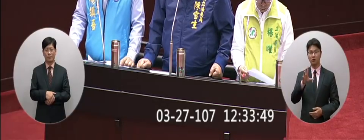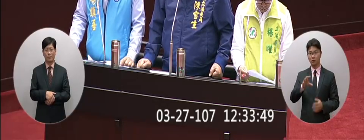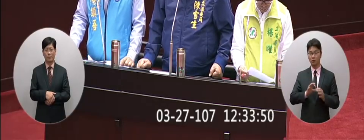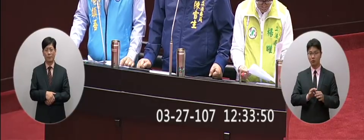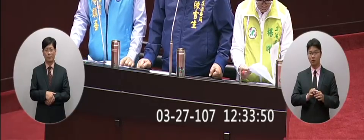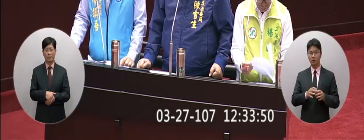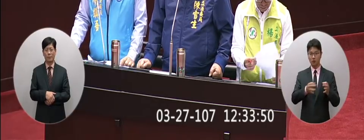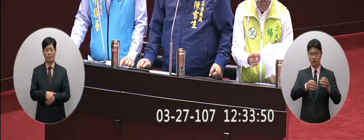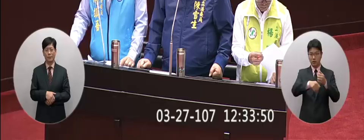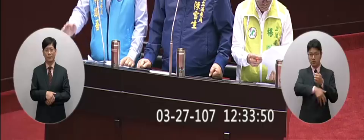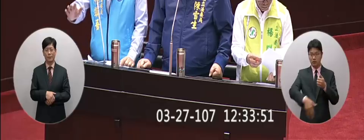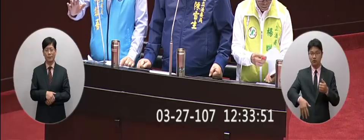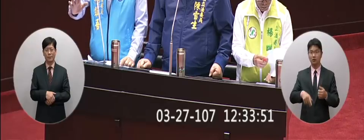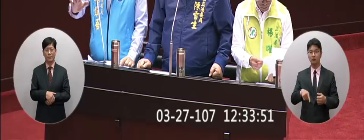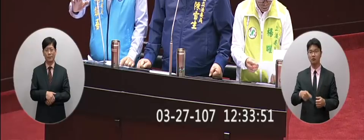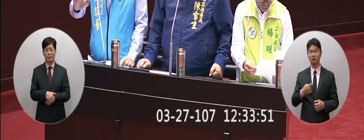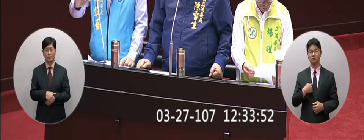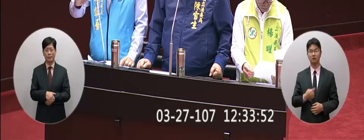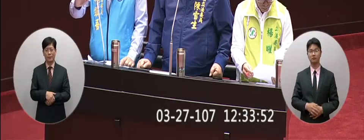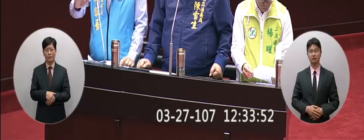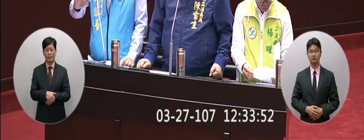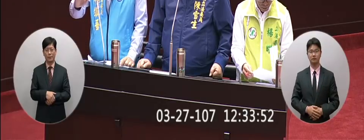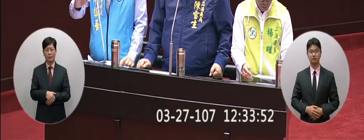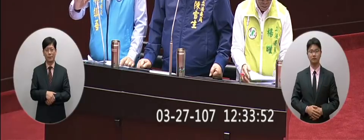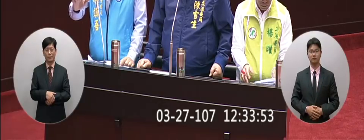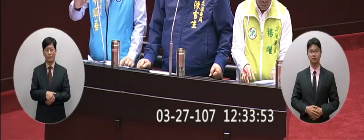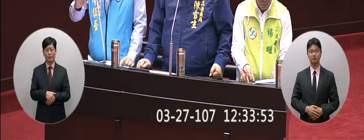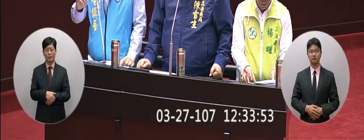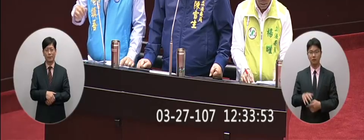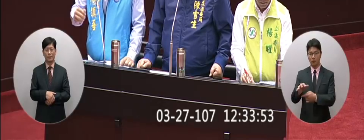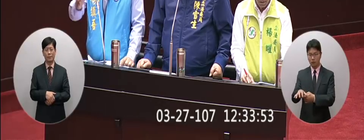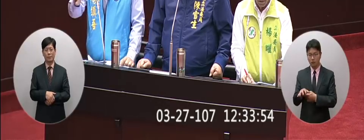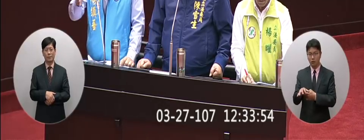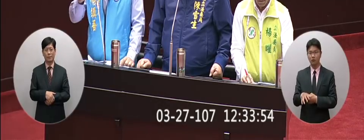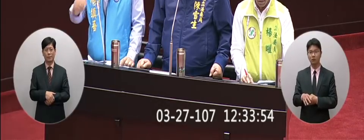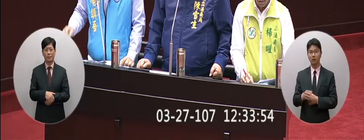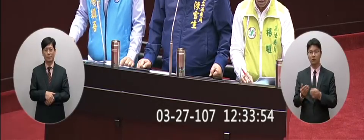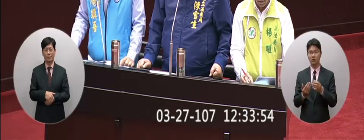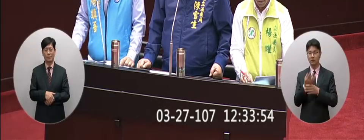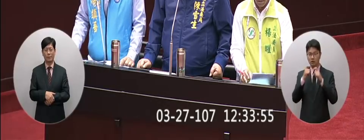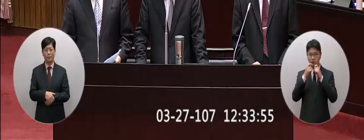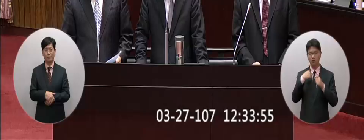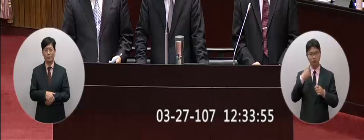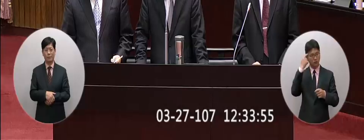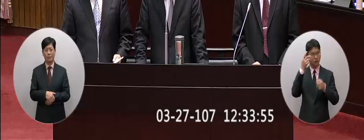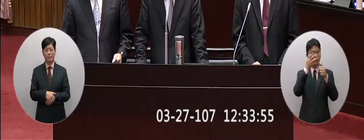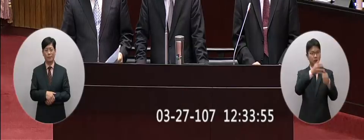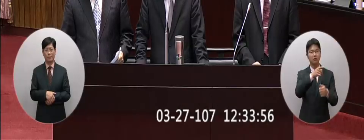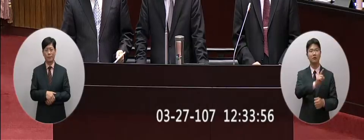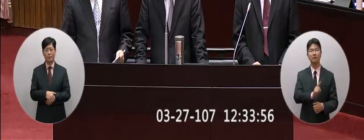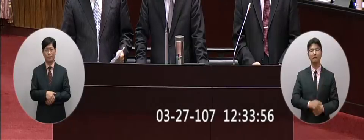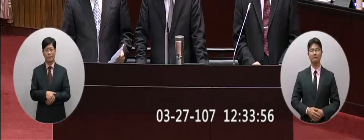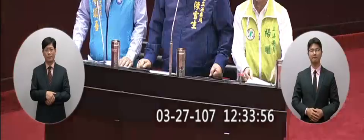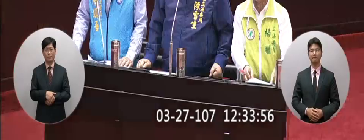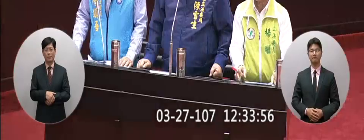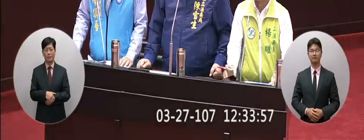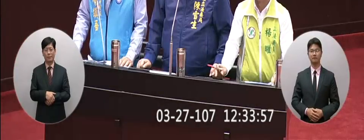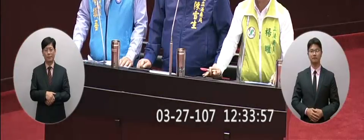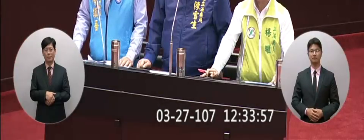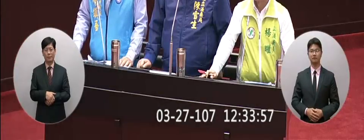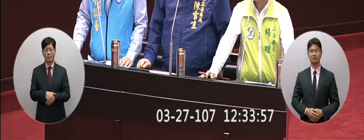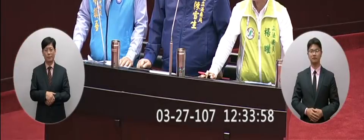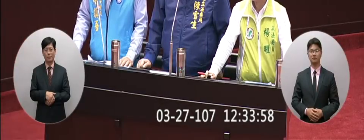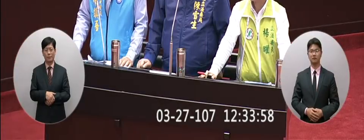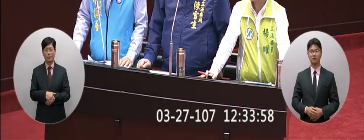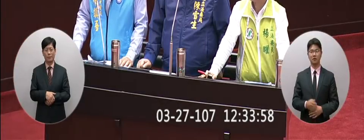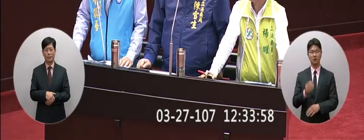的这个部分哈，还有应该是说农畜产品的部分，想要就叫一下主委哈。我想很多对官员